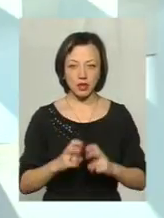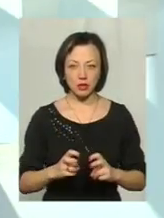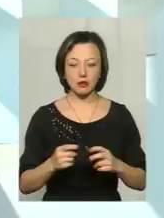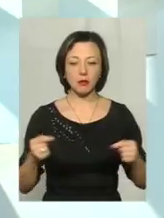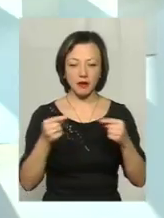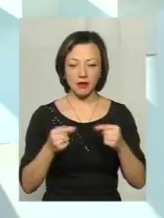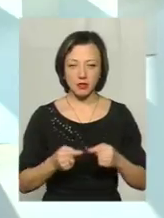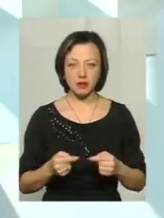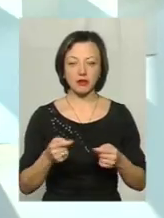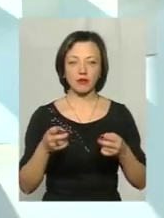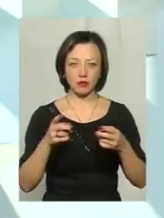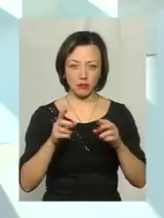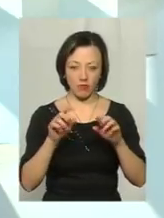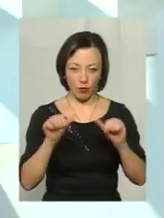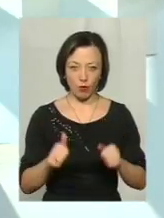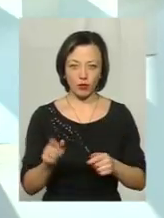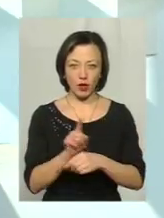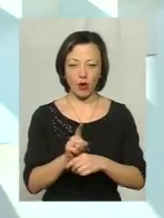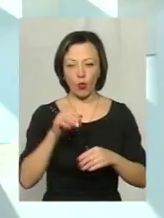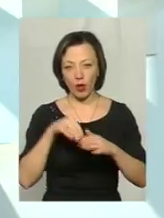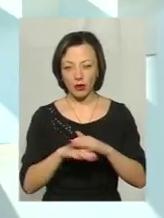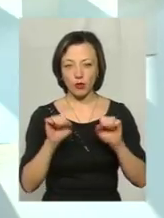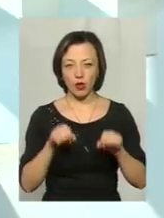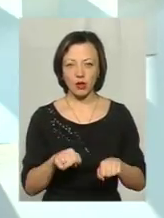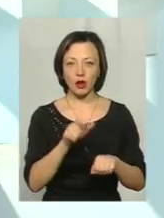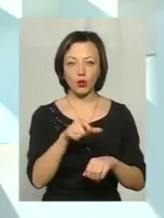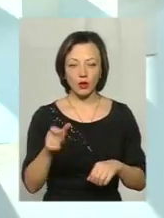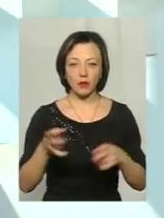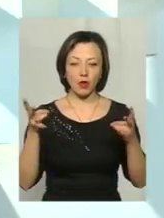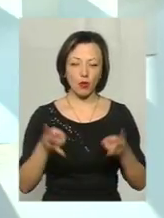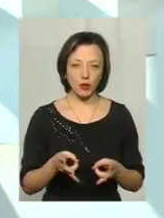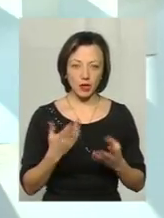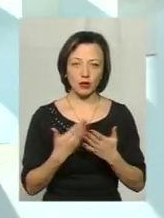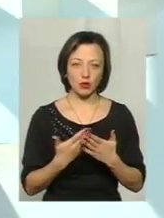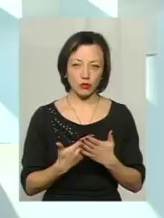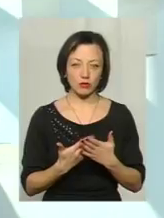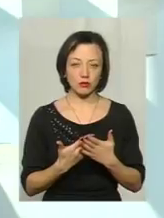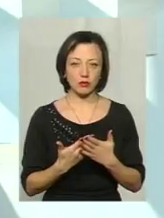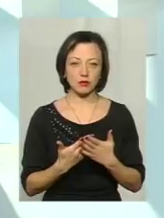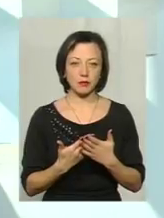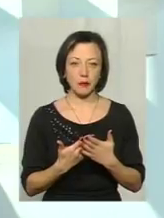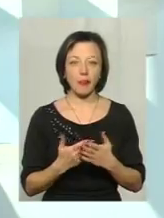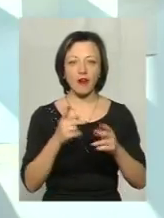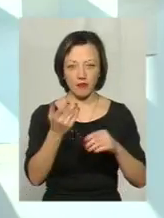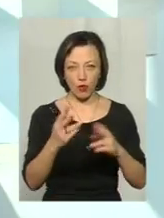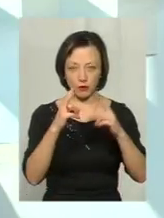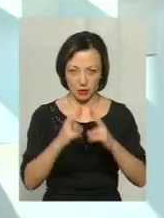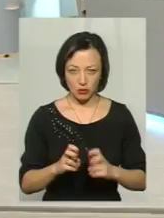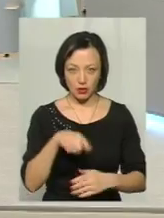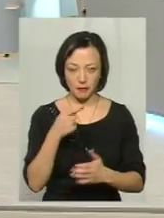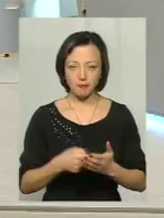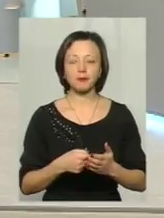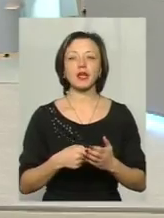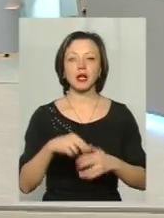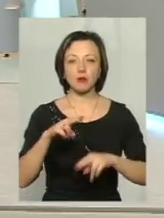вигляд, щоб люди могли зайти, укритися, перебути той час, який необхідно, це, скажімо, обстежили. Значить, споруди